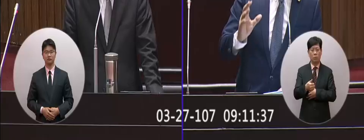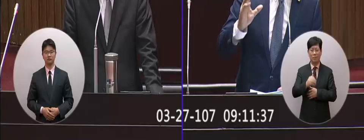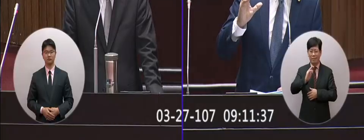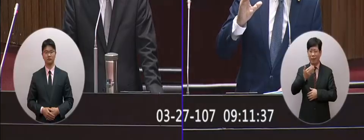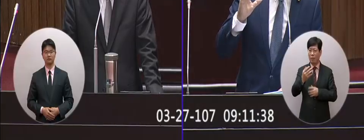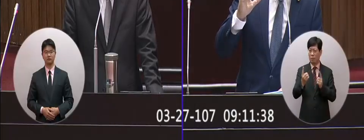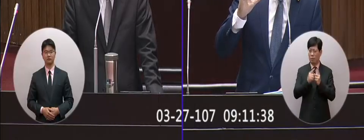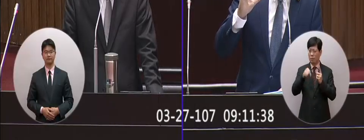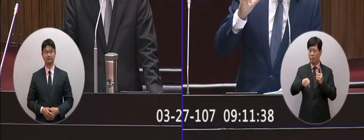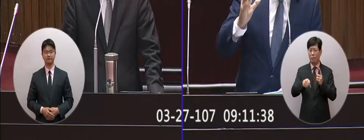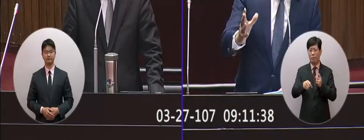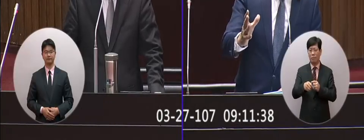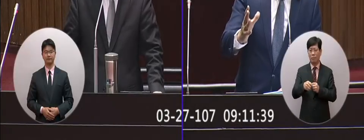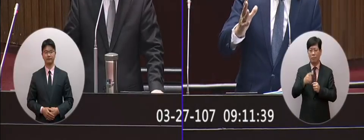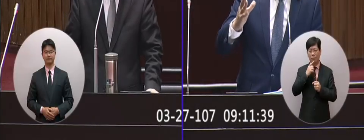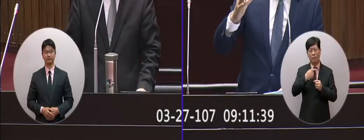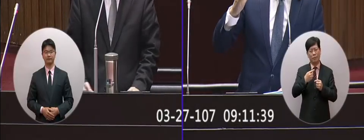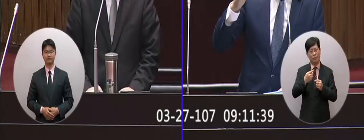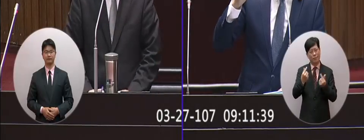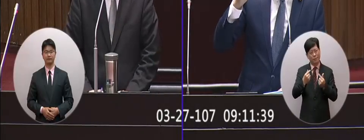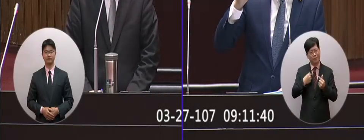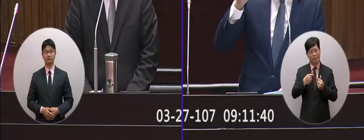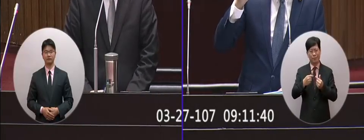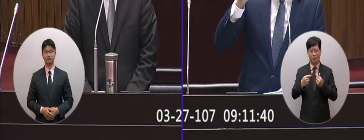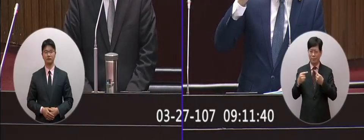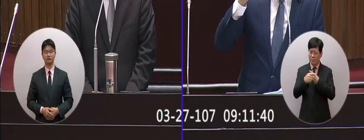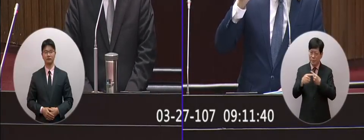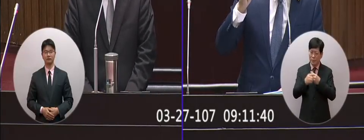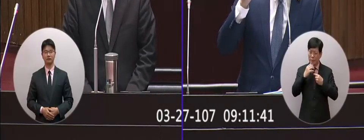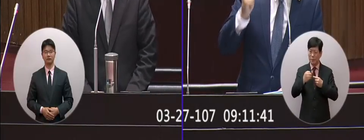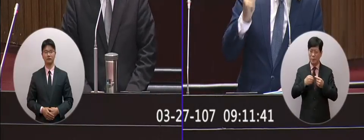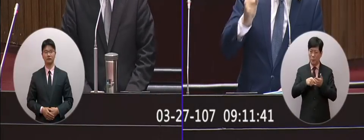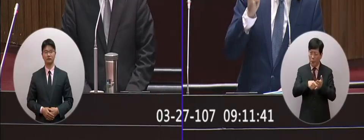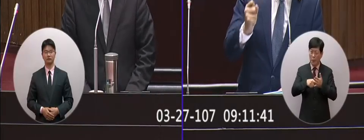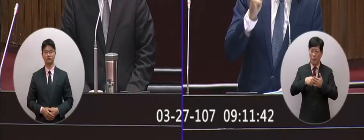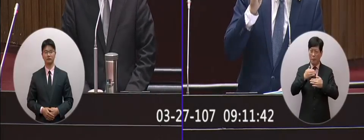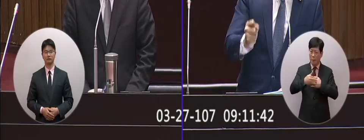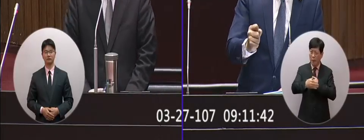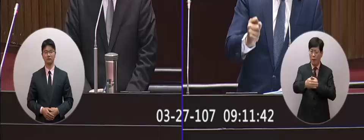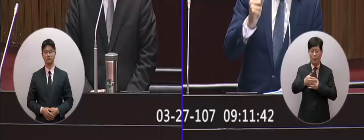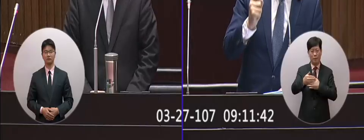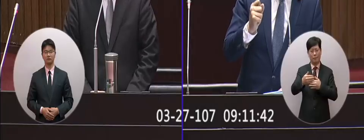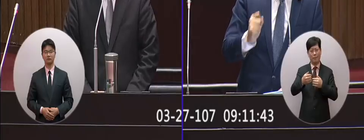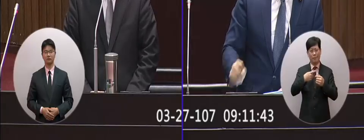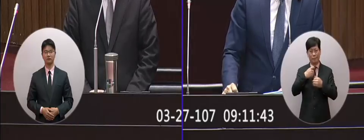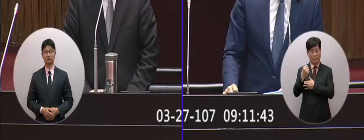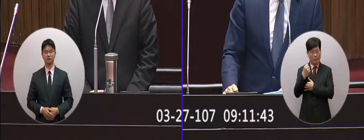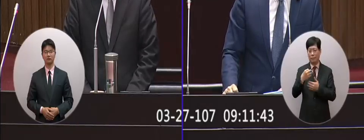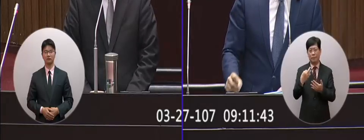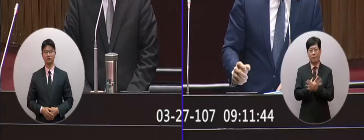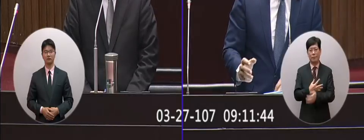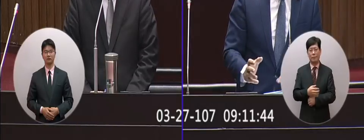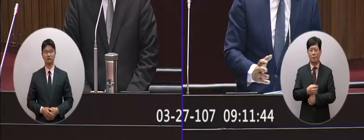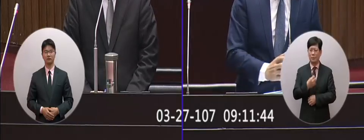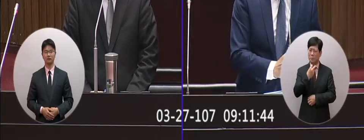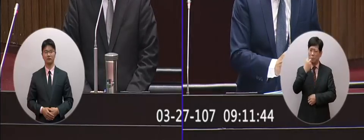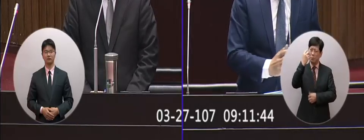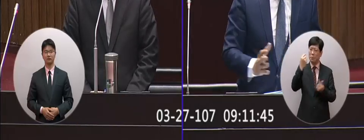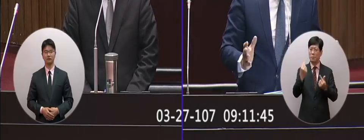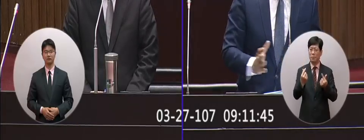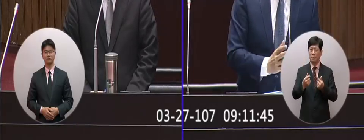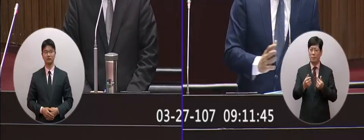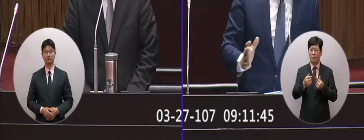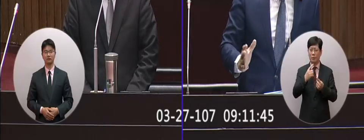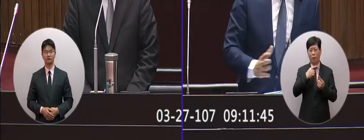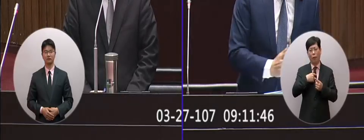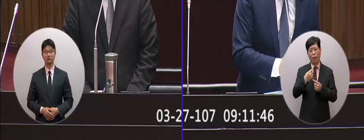觉得对于这样的一个进度也好，或者是这样的一个对这件事情的看见跟努力还是不够，感觉到好像还是